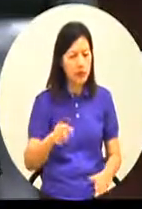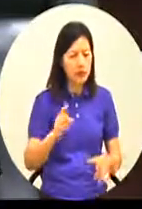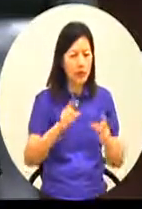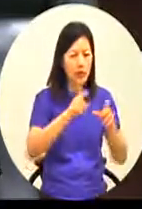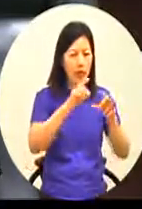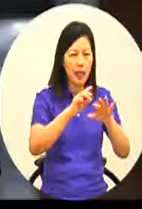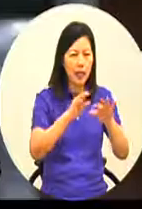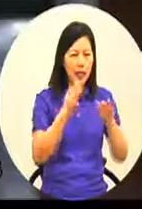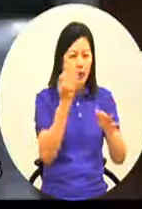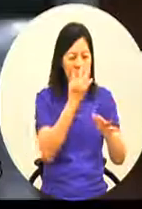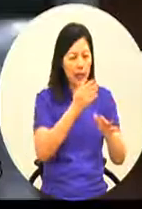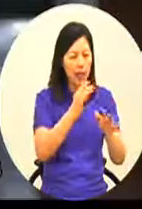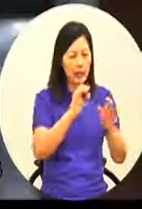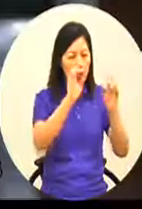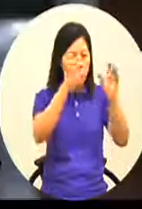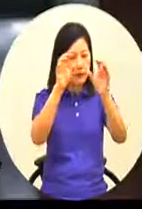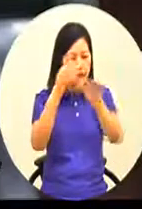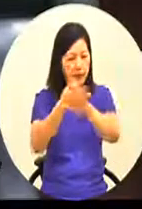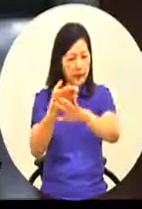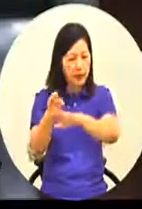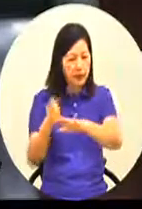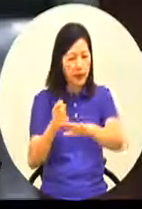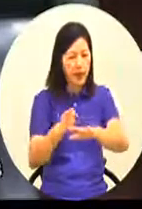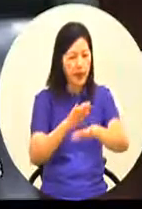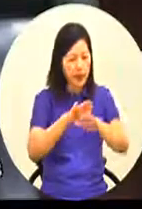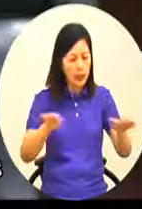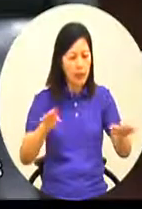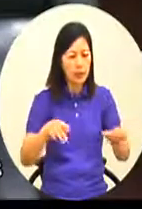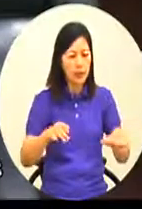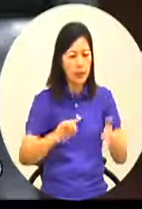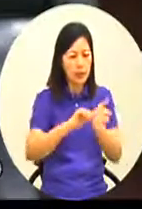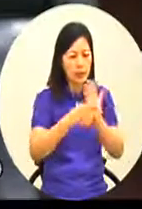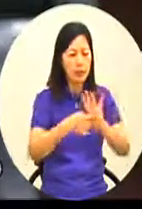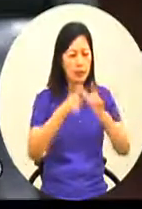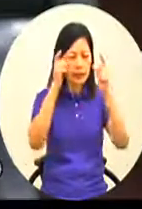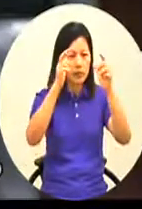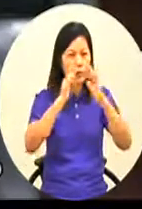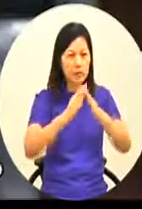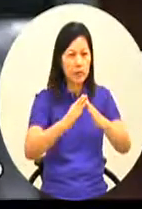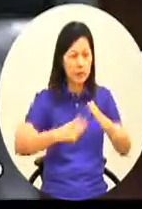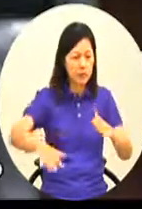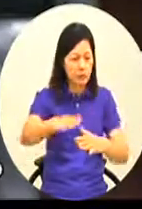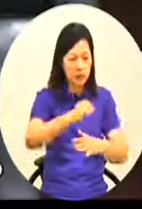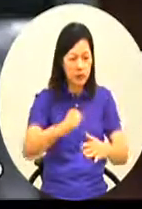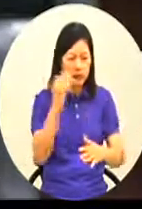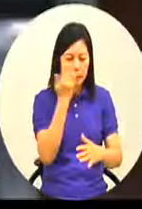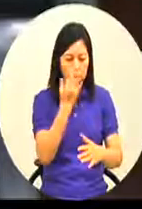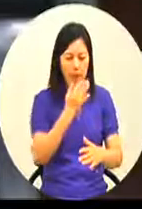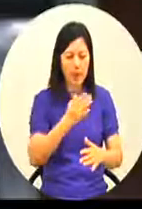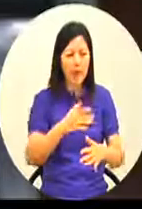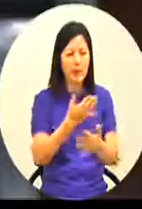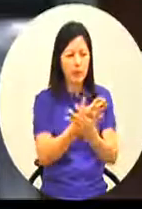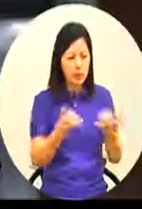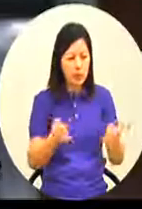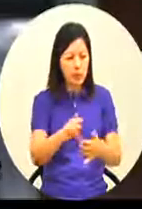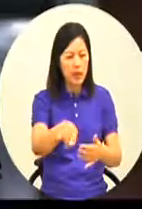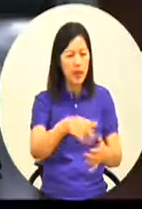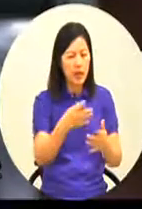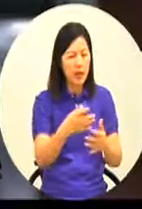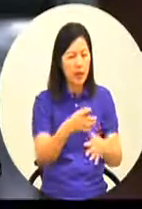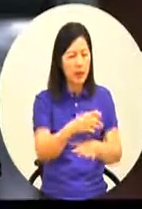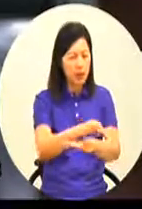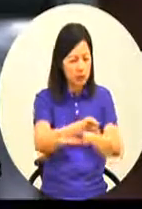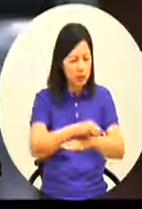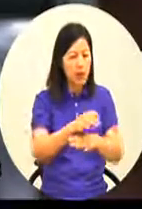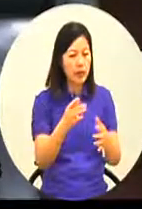全上面，还有怎么样呈现我们高雄是一个整体的一个城市的美学，那这是我非常关心的一个议题。那我